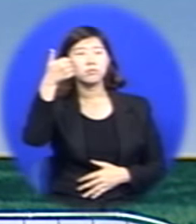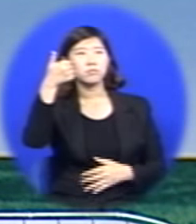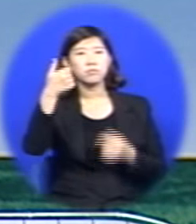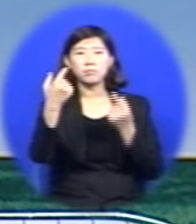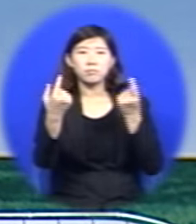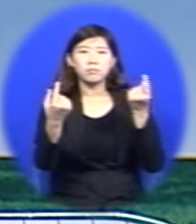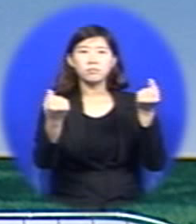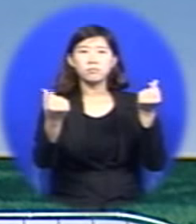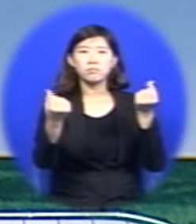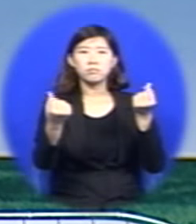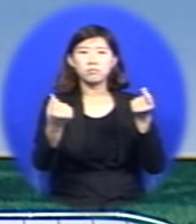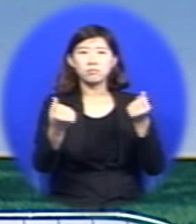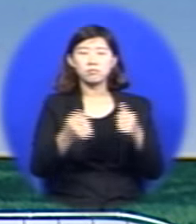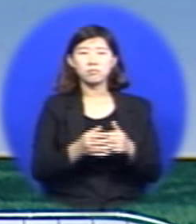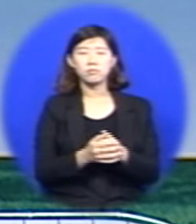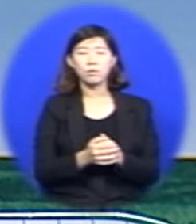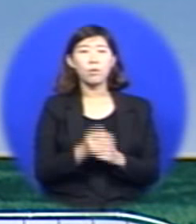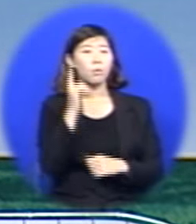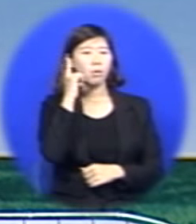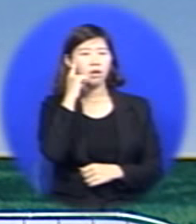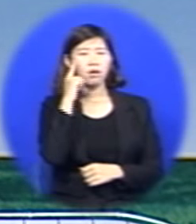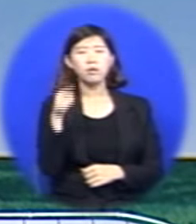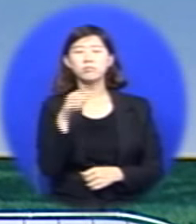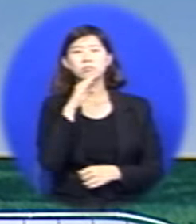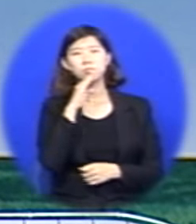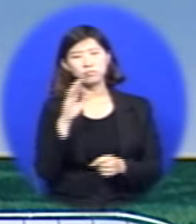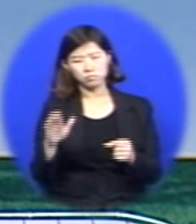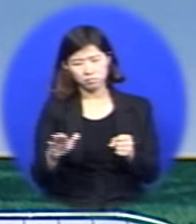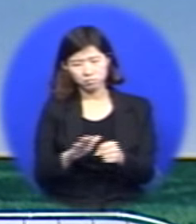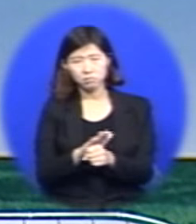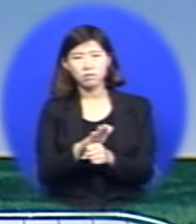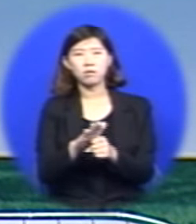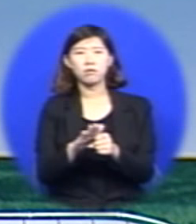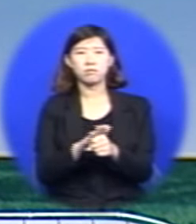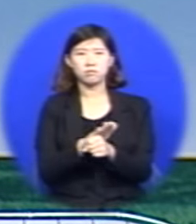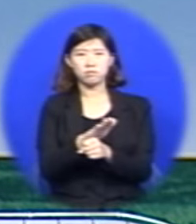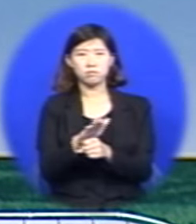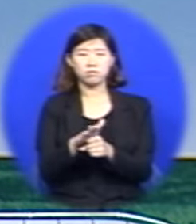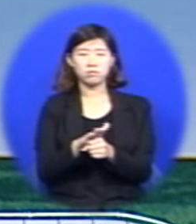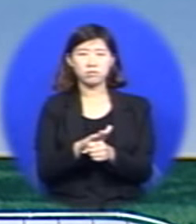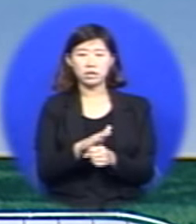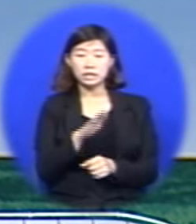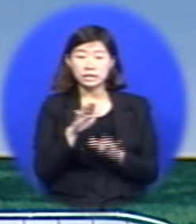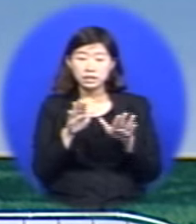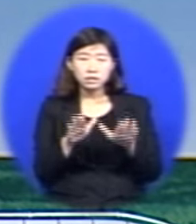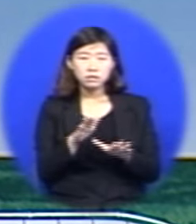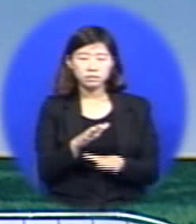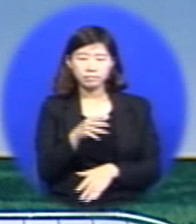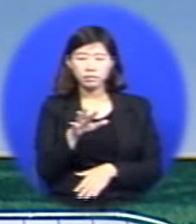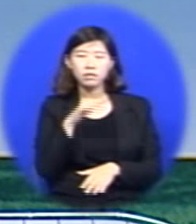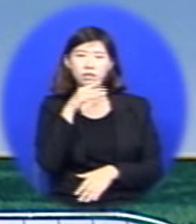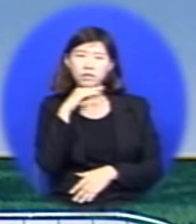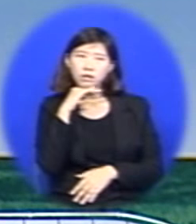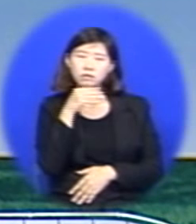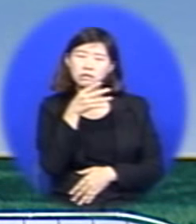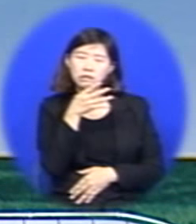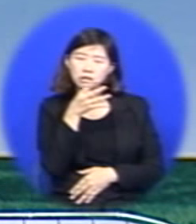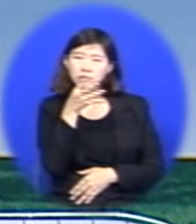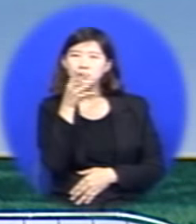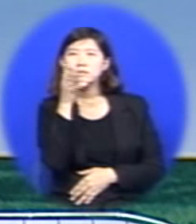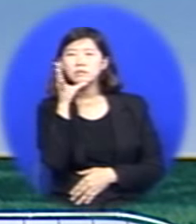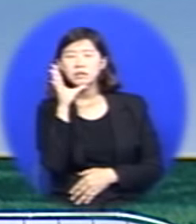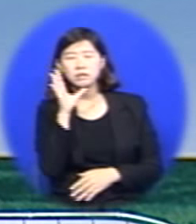그분이 너무 사랑스럽게 느껴지는 거예요. 지금은 연세가 많이 드시고 그리고 아주